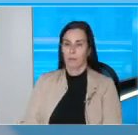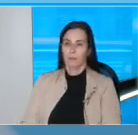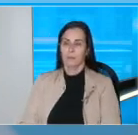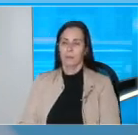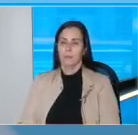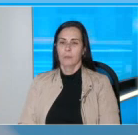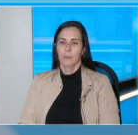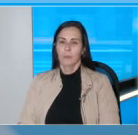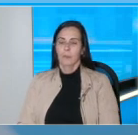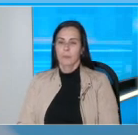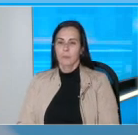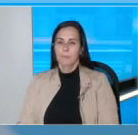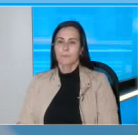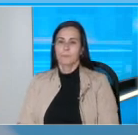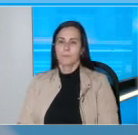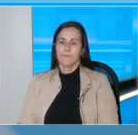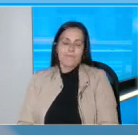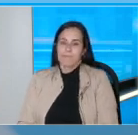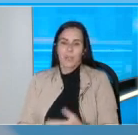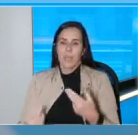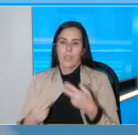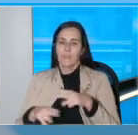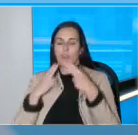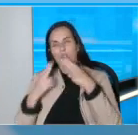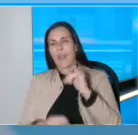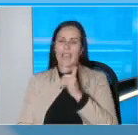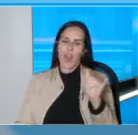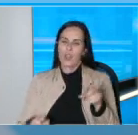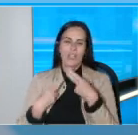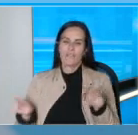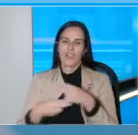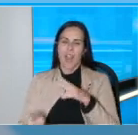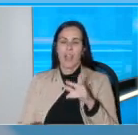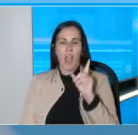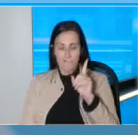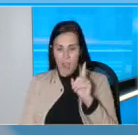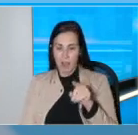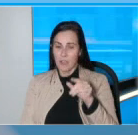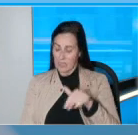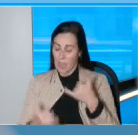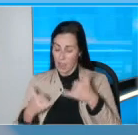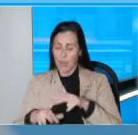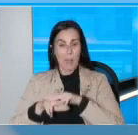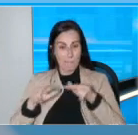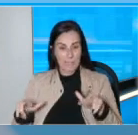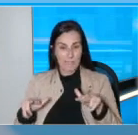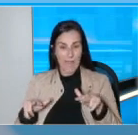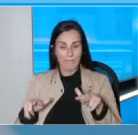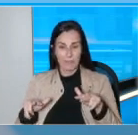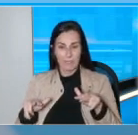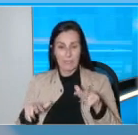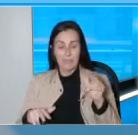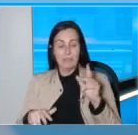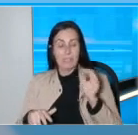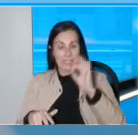אני אגיד ככה, התשובה, אני לא יכול לתת אותה בכן ולא. אפשר כן או לא, כן. אני יכול לומר שאנחנו נמצאים בנקודה היום